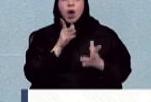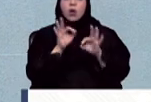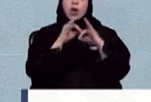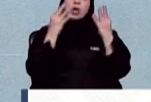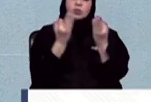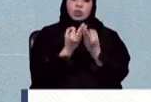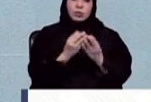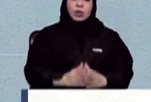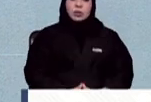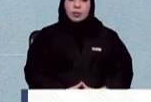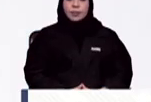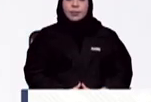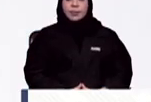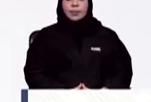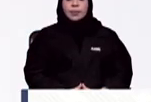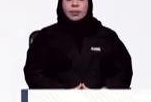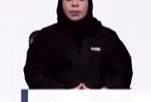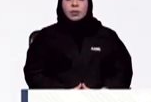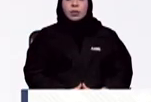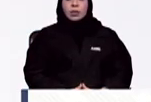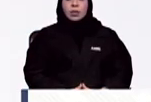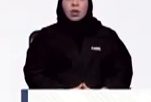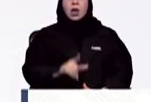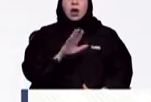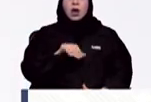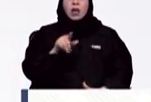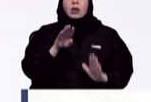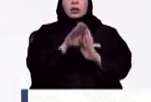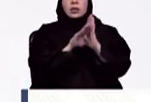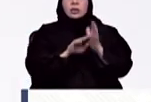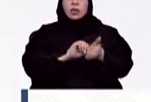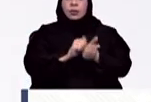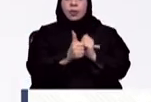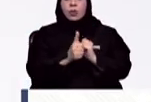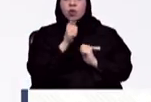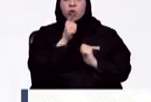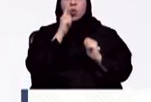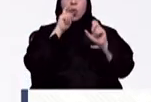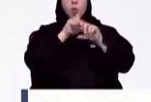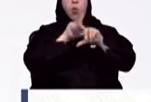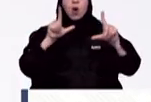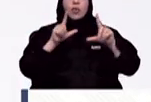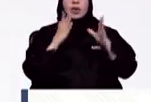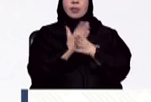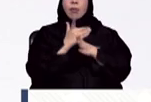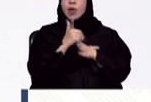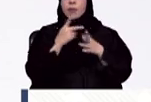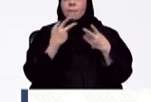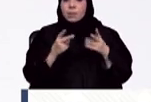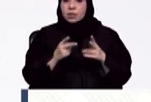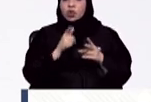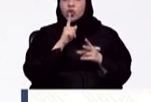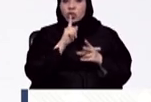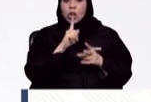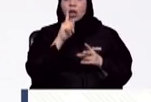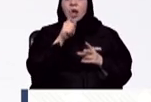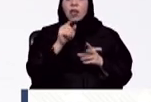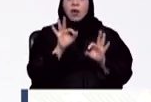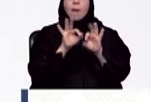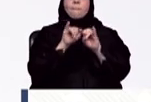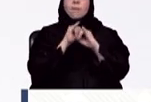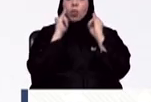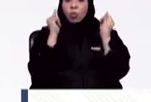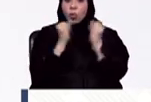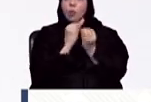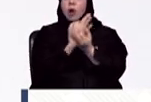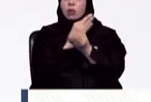المضيفة لهم؟ طبعا هذه المبادرة هي تميزها هذه المبادرة بأنها راح توضع منظومة